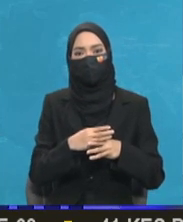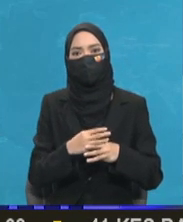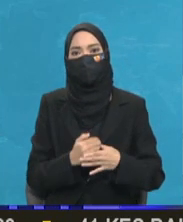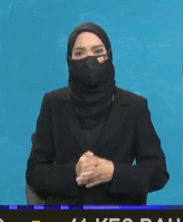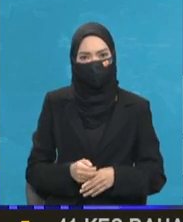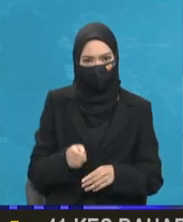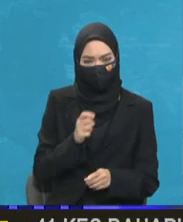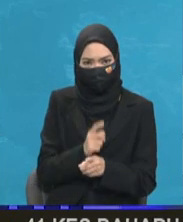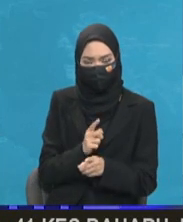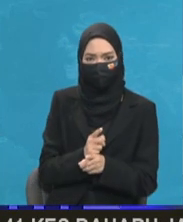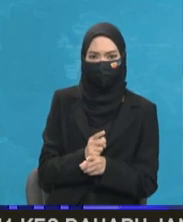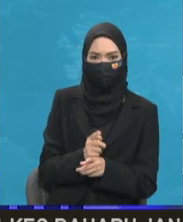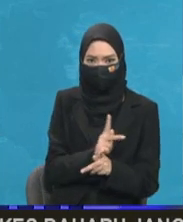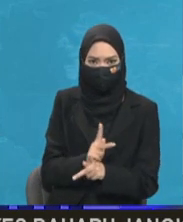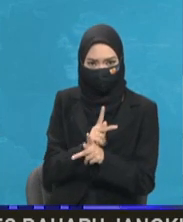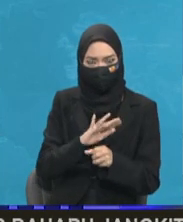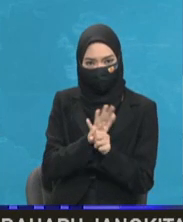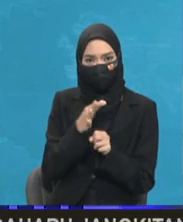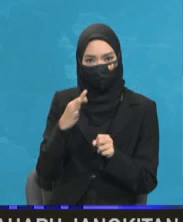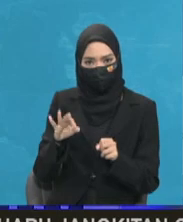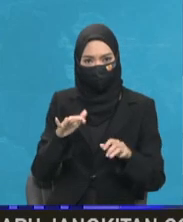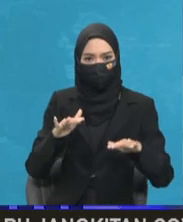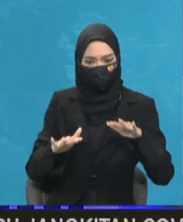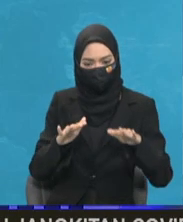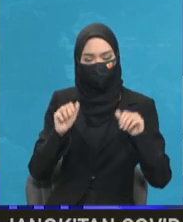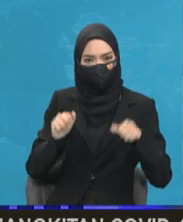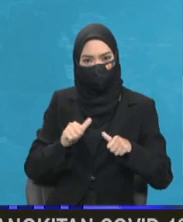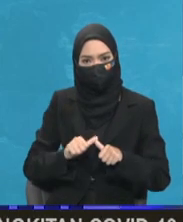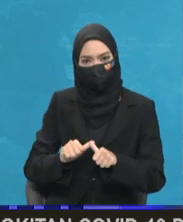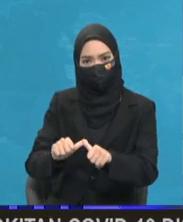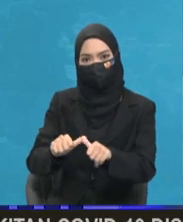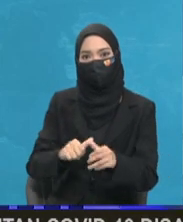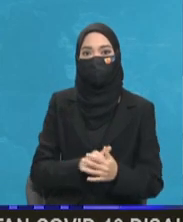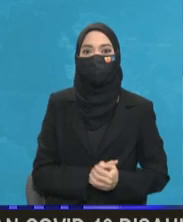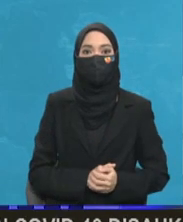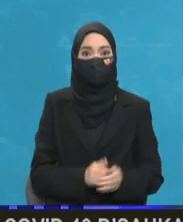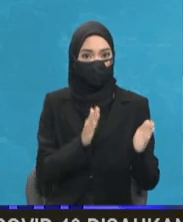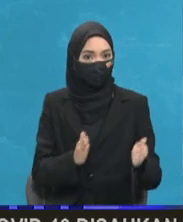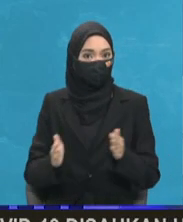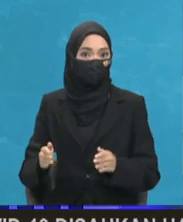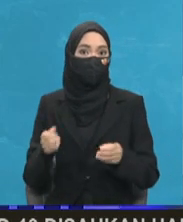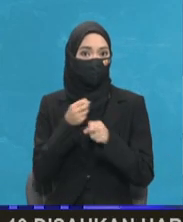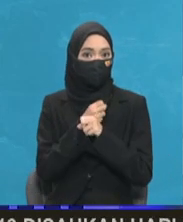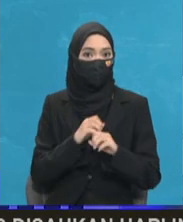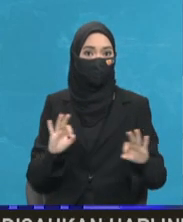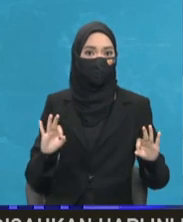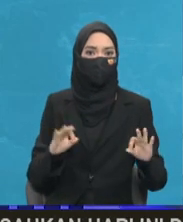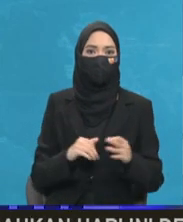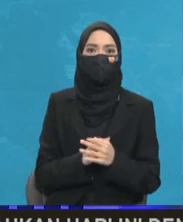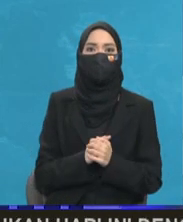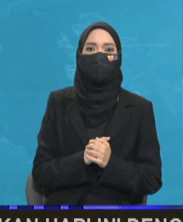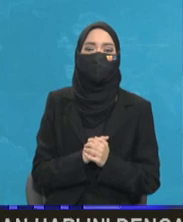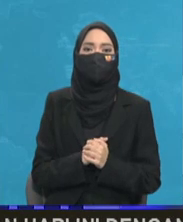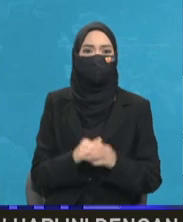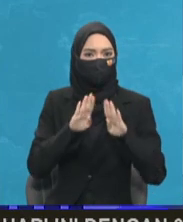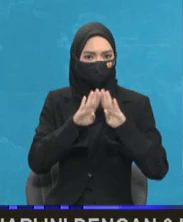anting yang semakin stabil dapat diteruskan sebagai langkah keselamatan tentunya perancangan pembukaan Pembukaan ini juga